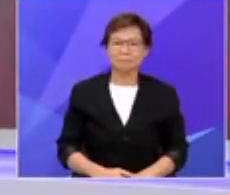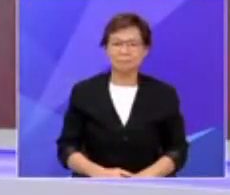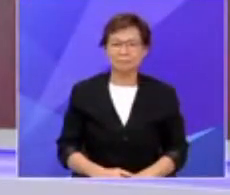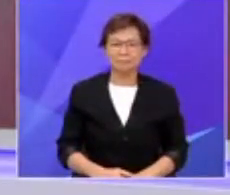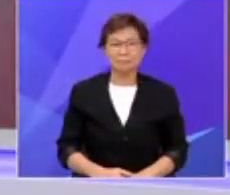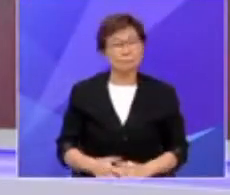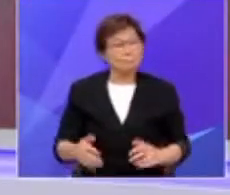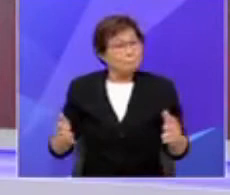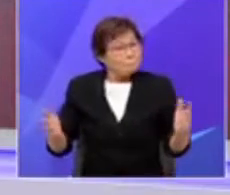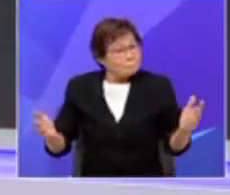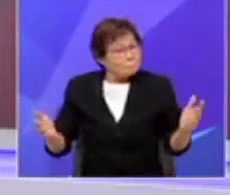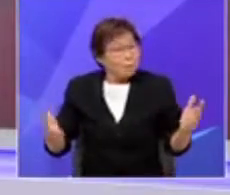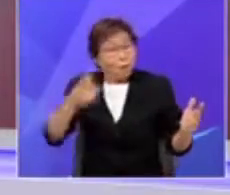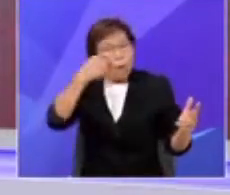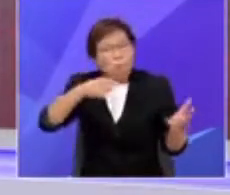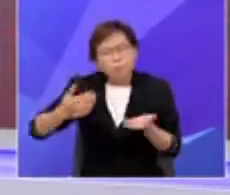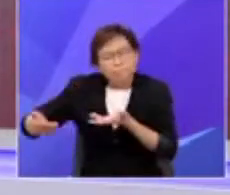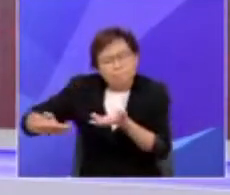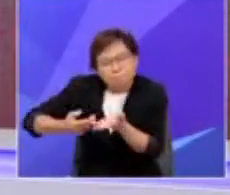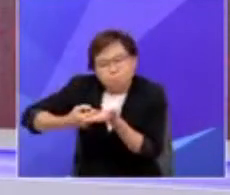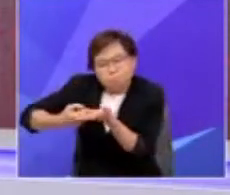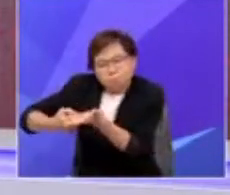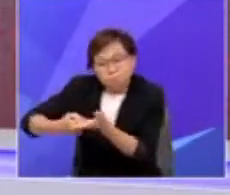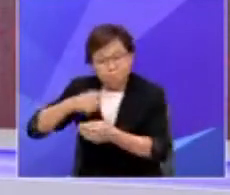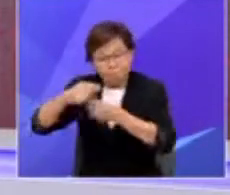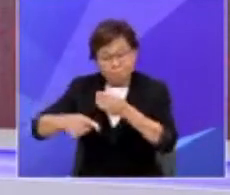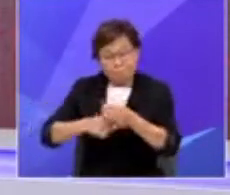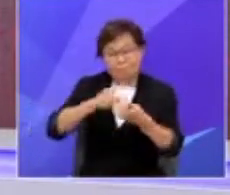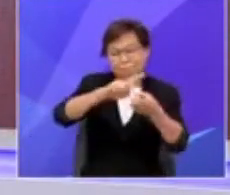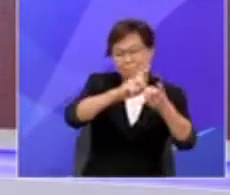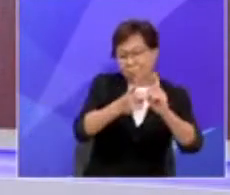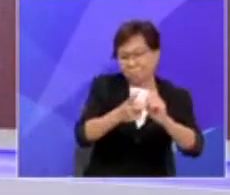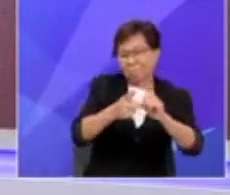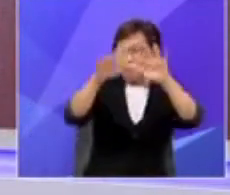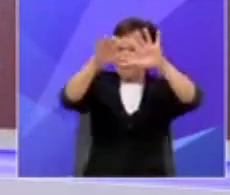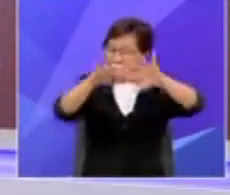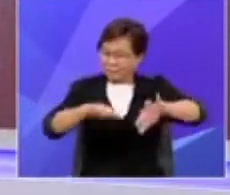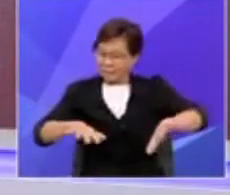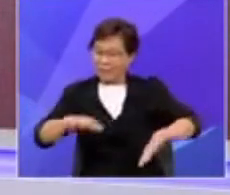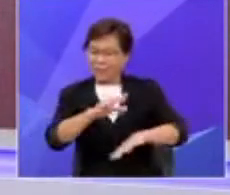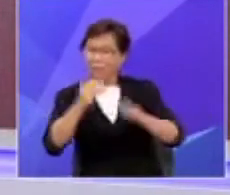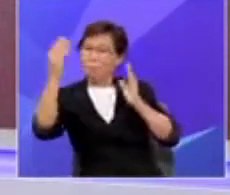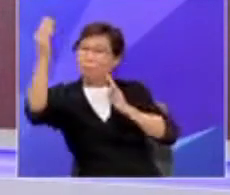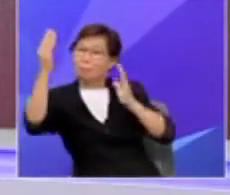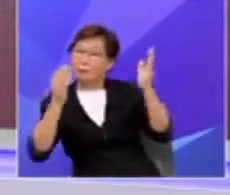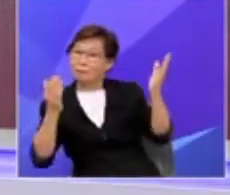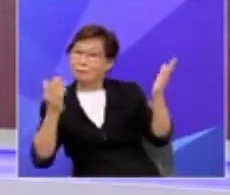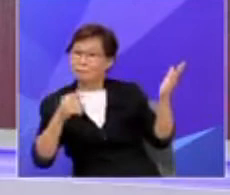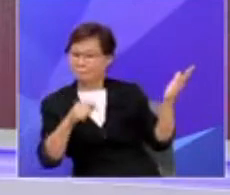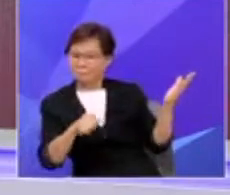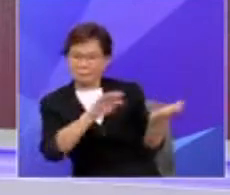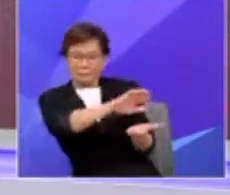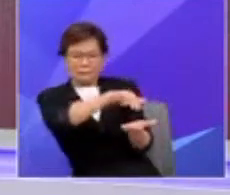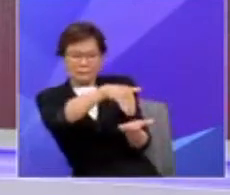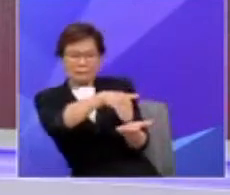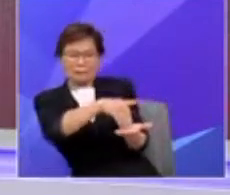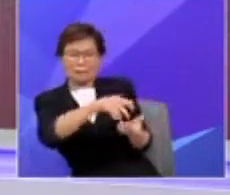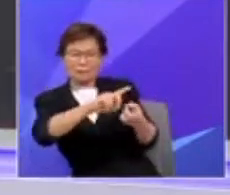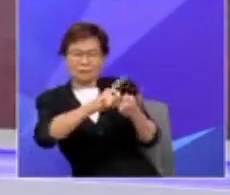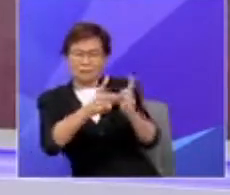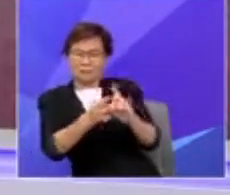jadi untuk berbicara tentang digital ASEAN dan meleset sebagai nadi